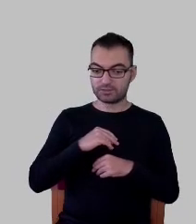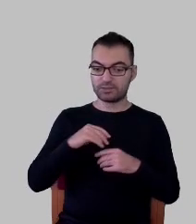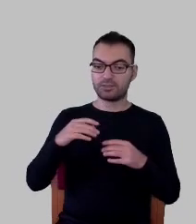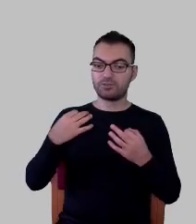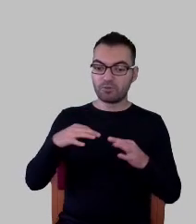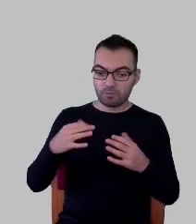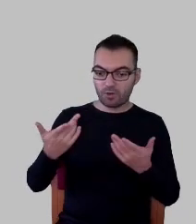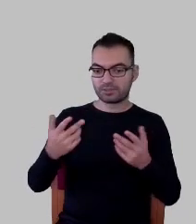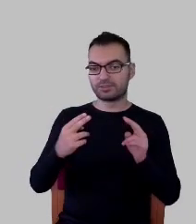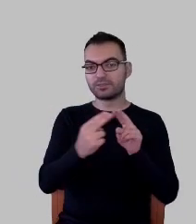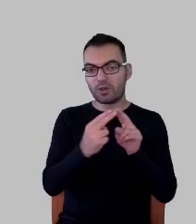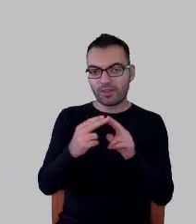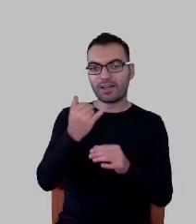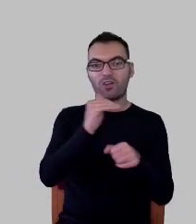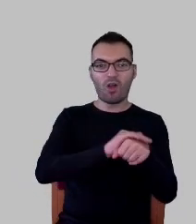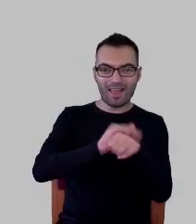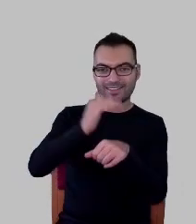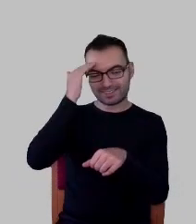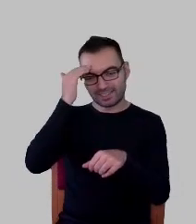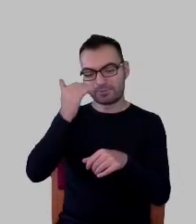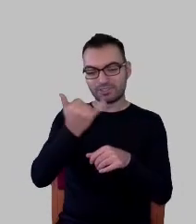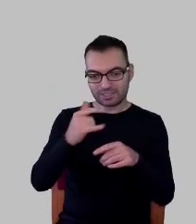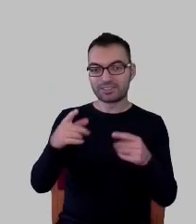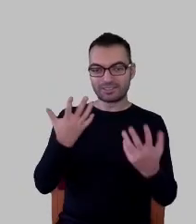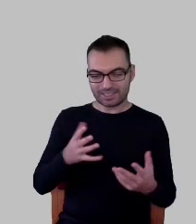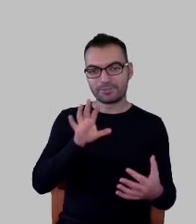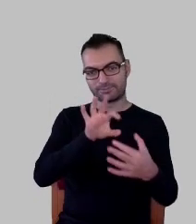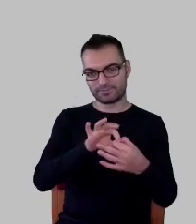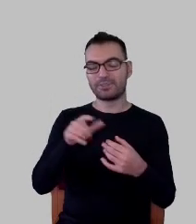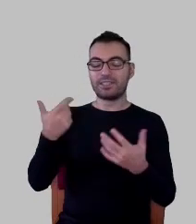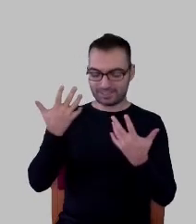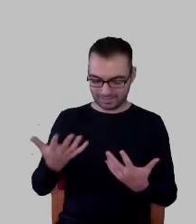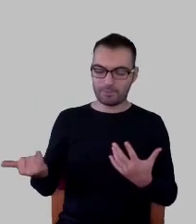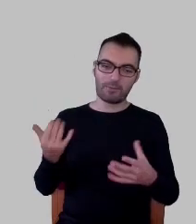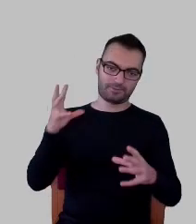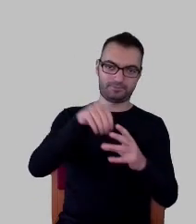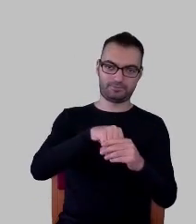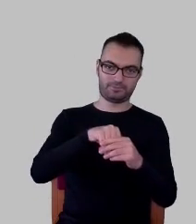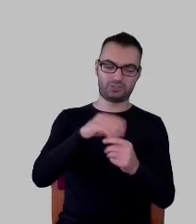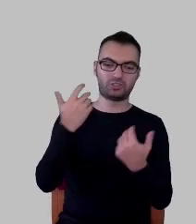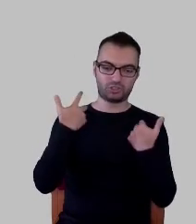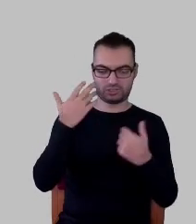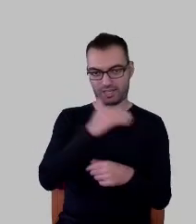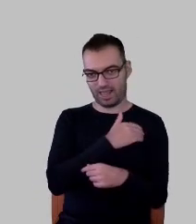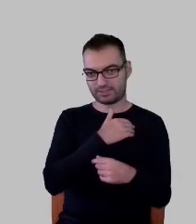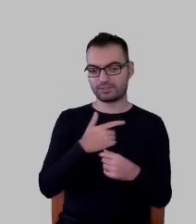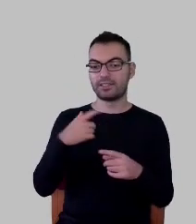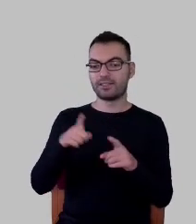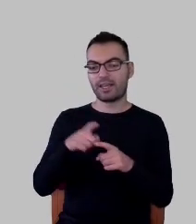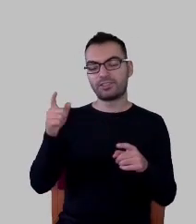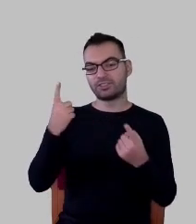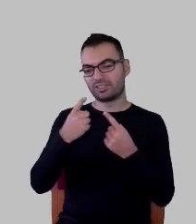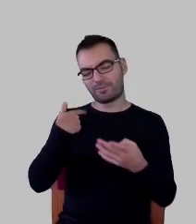był ze swoimi rówieśnikami i był włączany w życie klasy. Przyjrzyjmy się też czasami